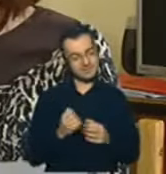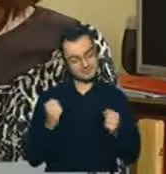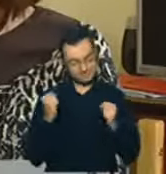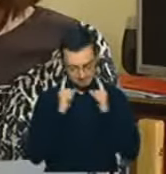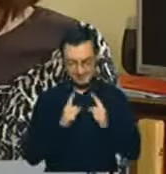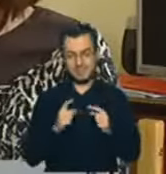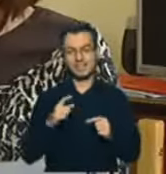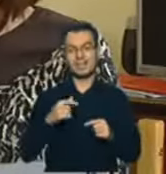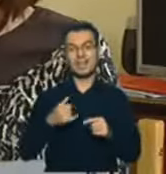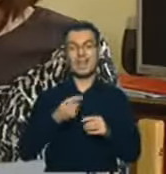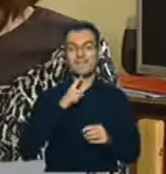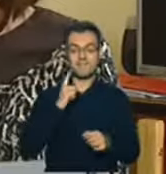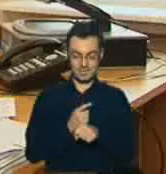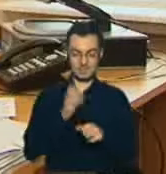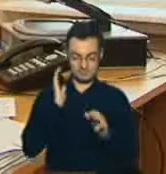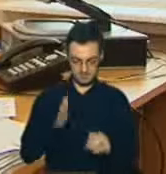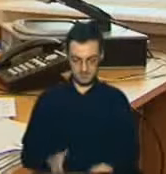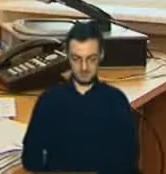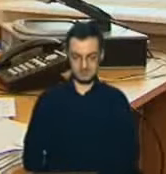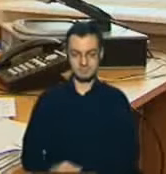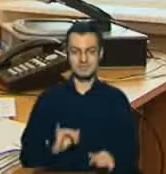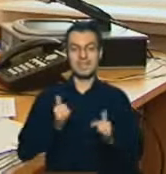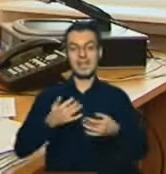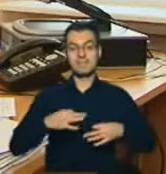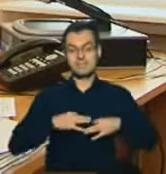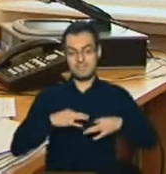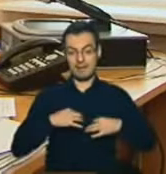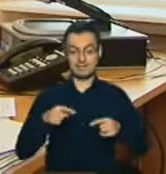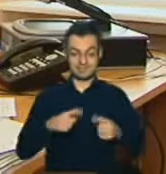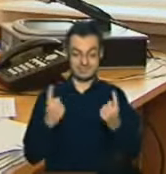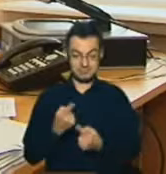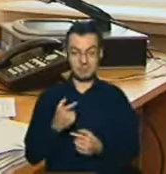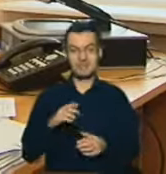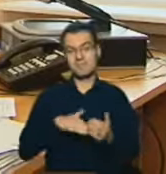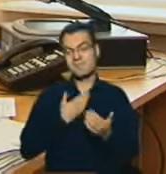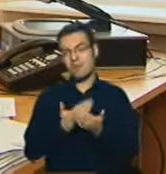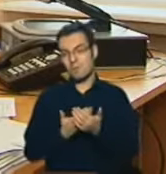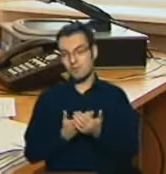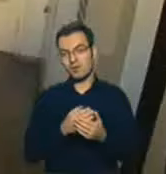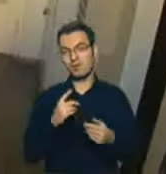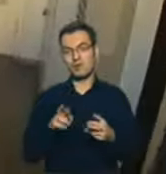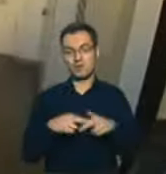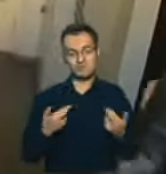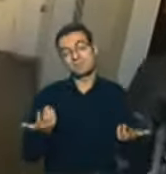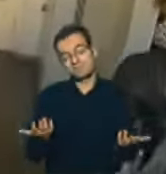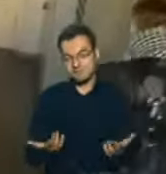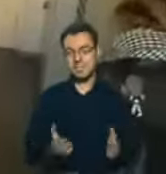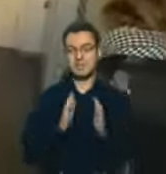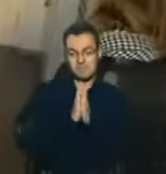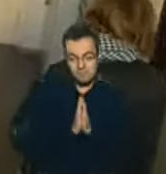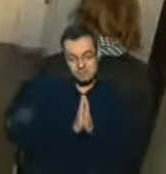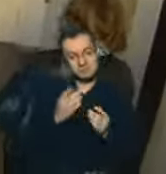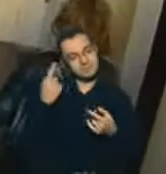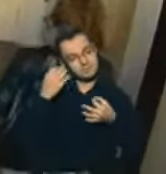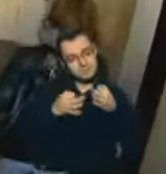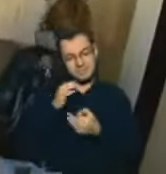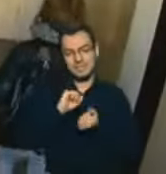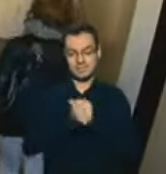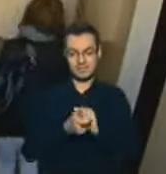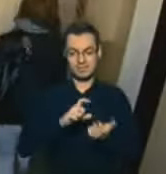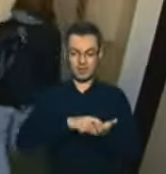że jakiś wyrok zapadnie. Jakie pani w tej sytuacji proponować rozwiązanie? Prosimy rozważyć lokalu